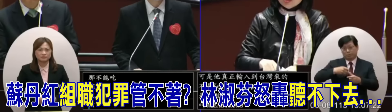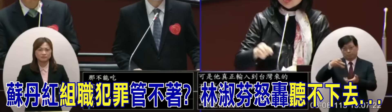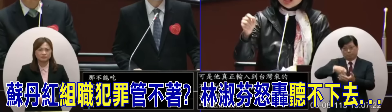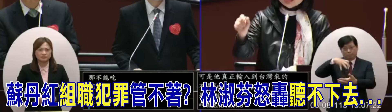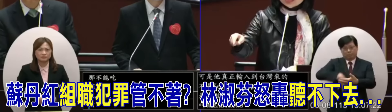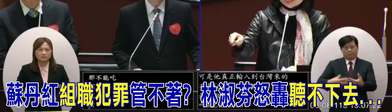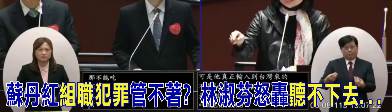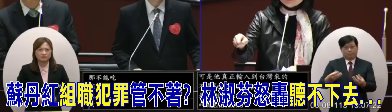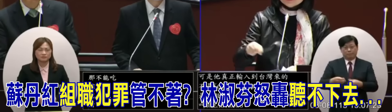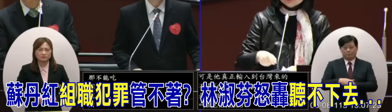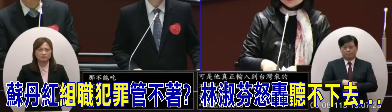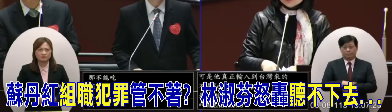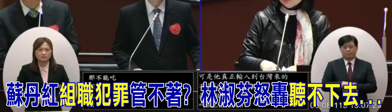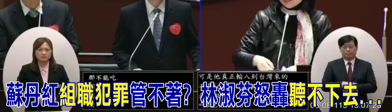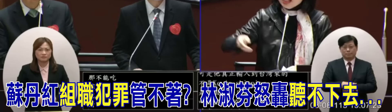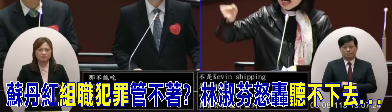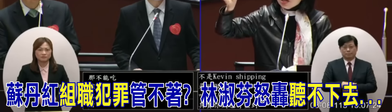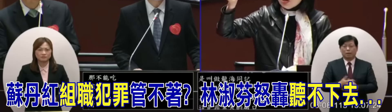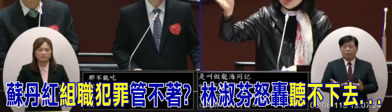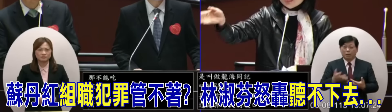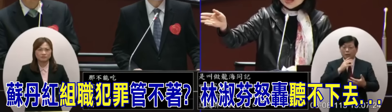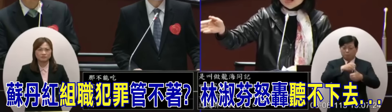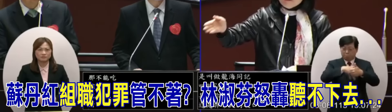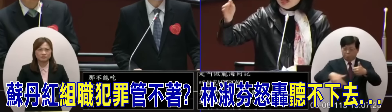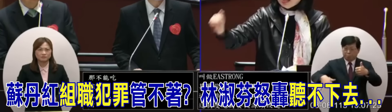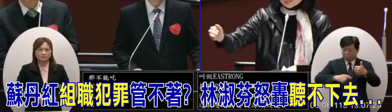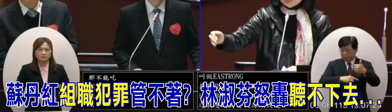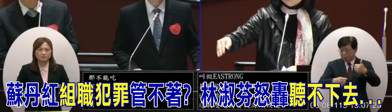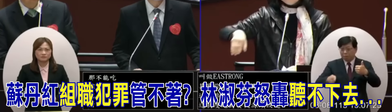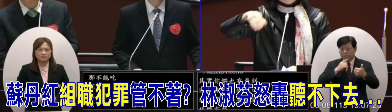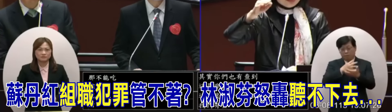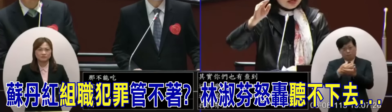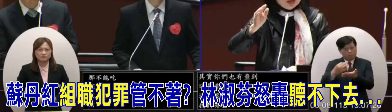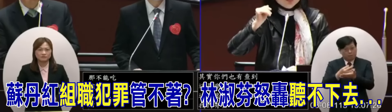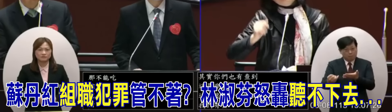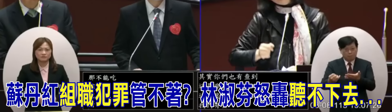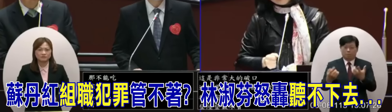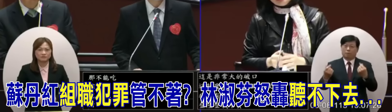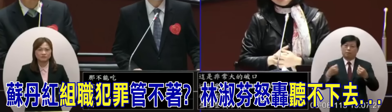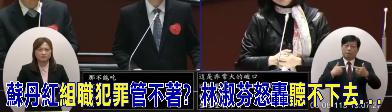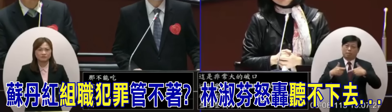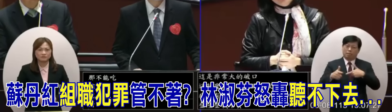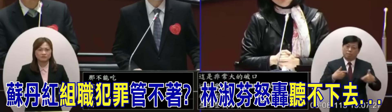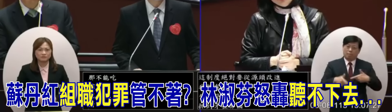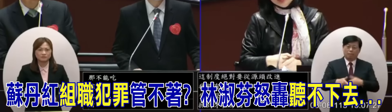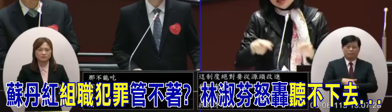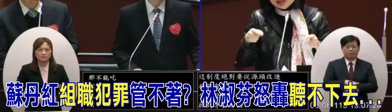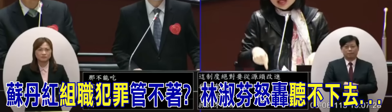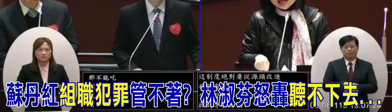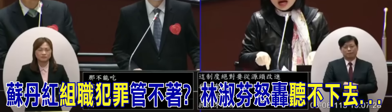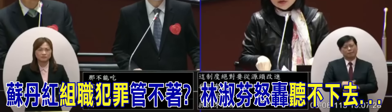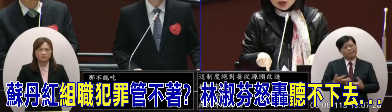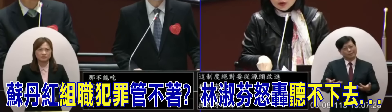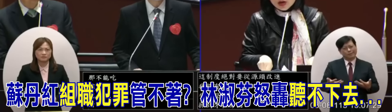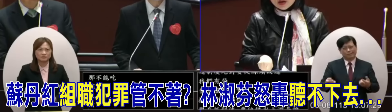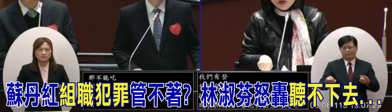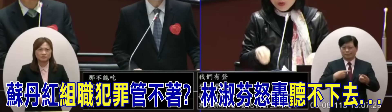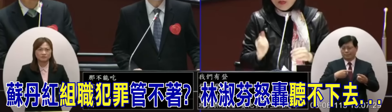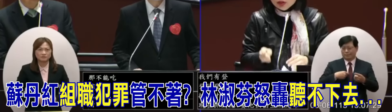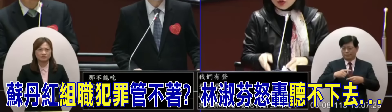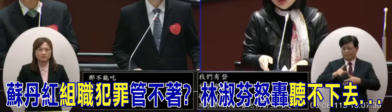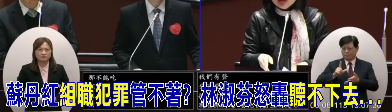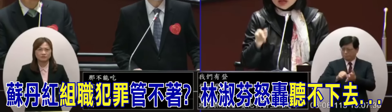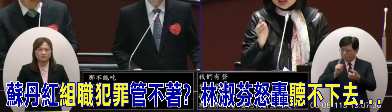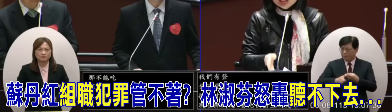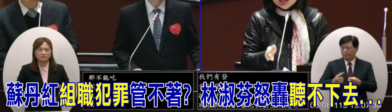游流向之列，下游流向批号也都对不起来。所以这是一个好机会，